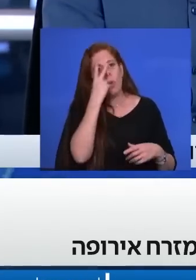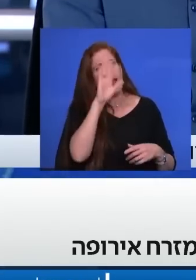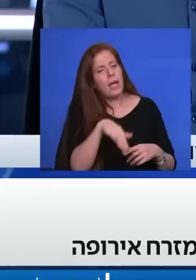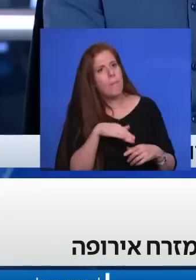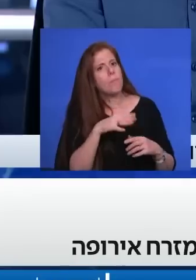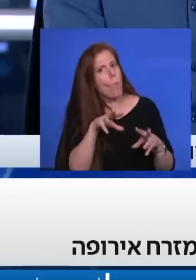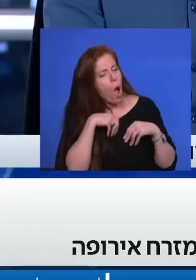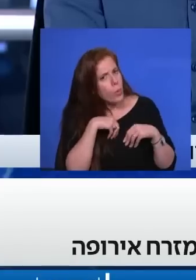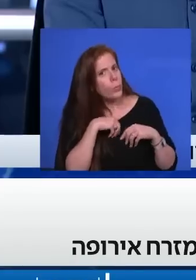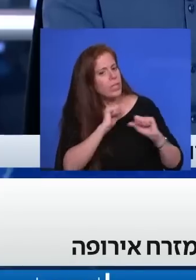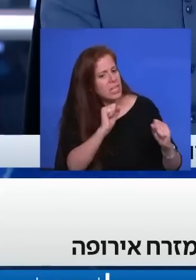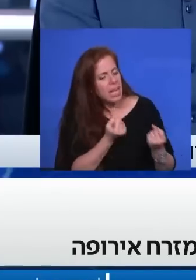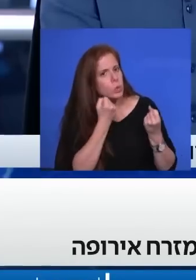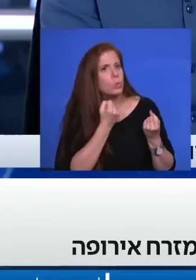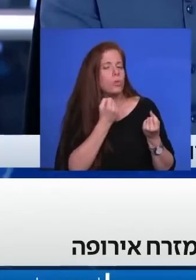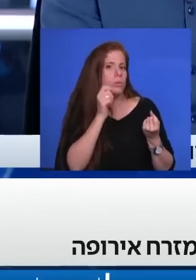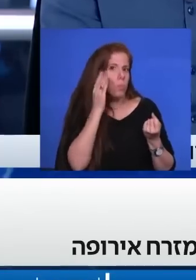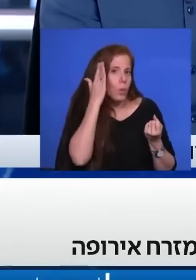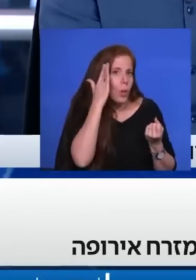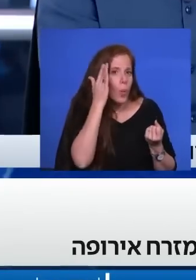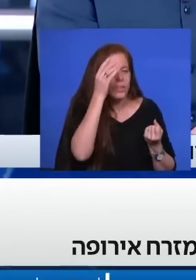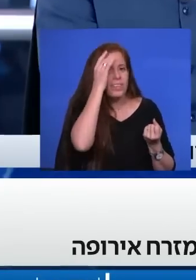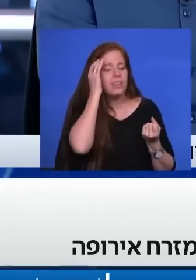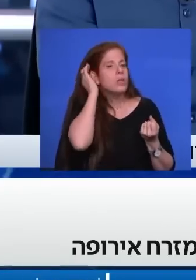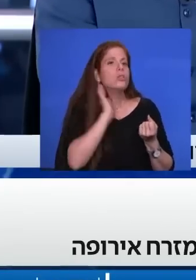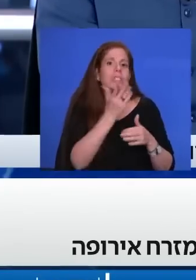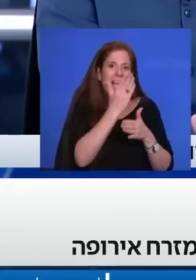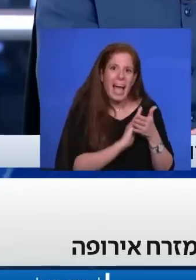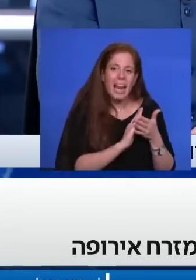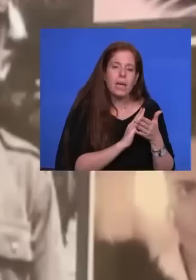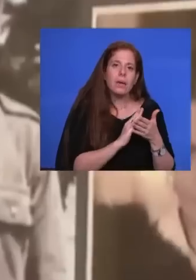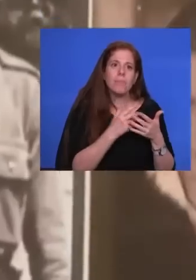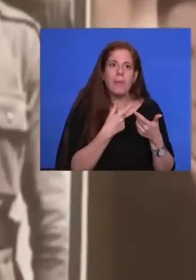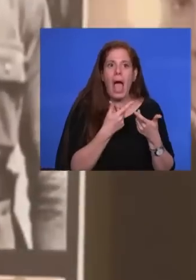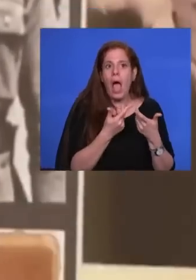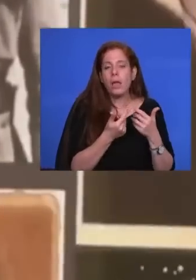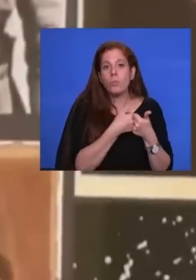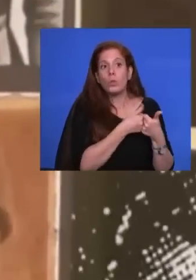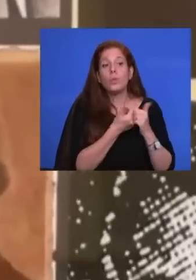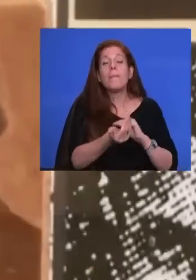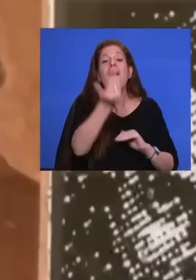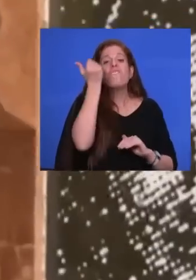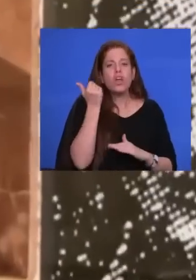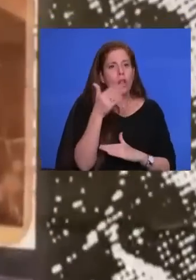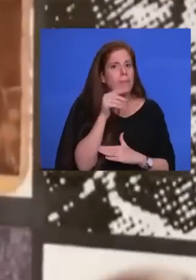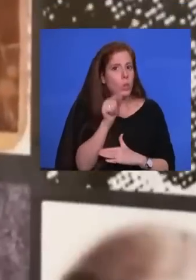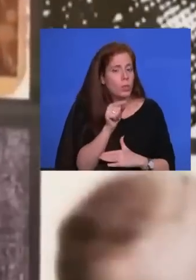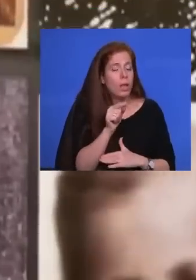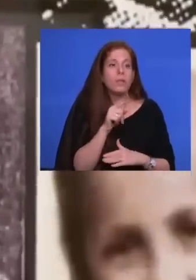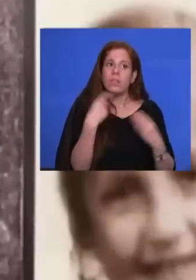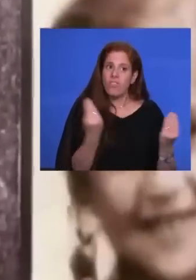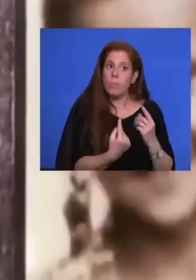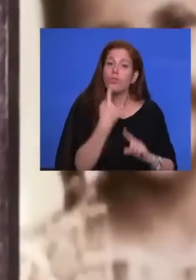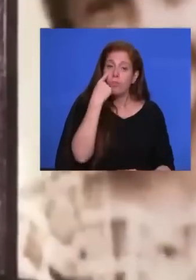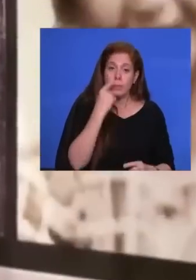התגייסות, שהיא חלק גם, אתה יודע, מהתמודדות עם העבר של המדינות האלה, עבר שהוא לא תמיד פשוט. אז אלה דברים מרשימים בסך